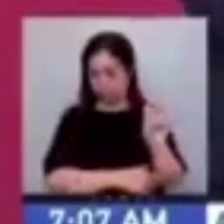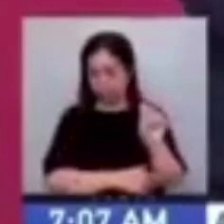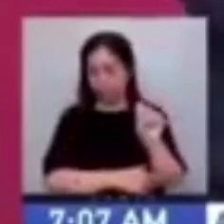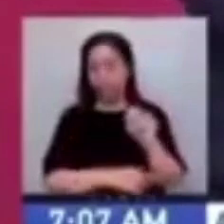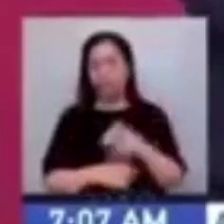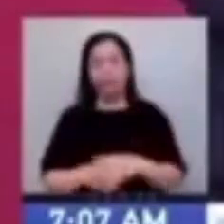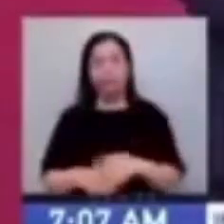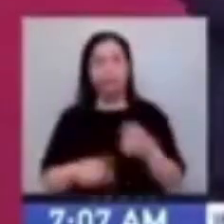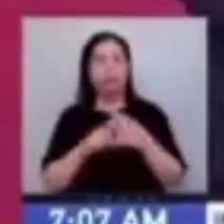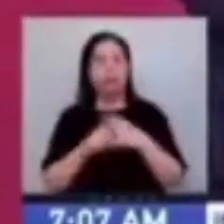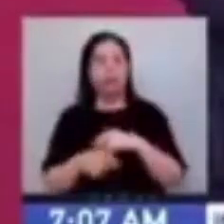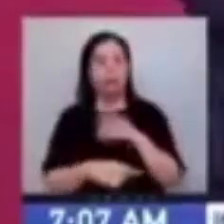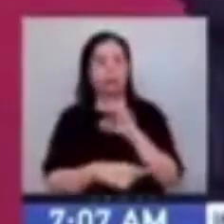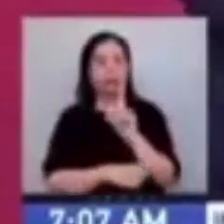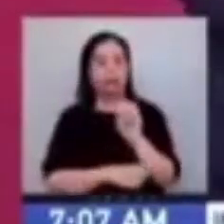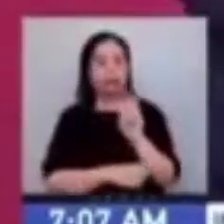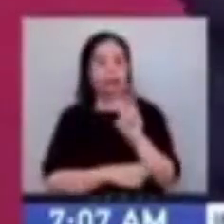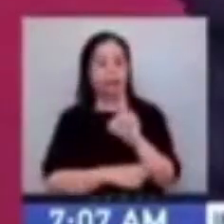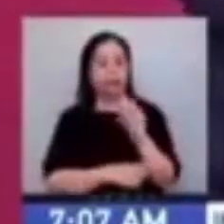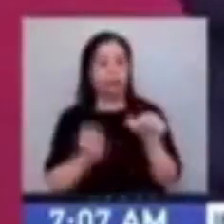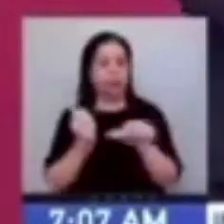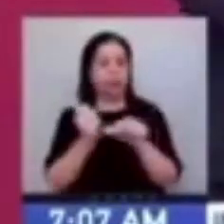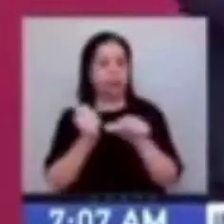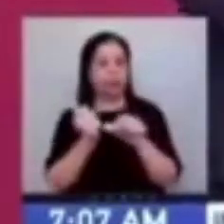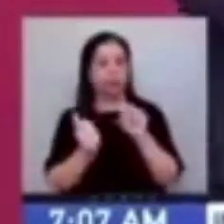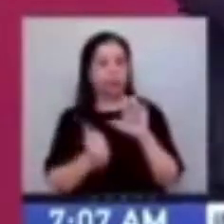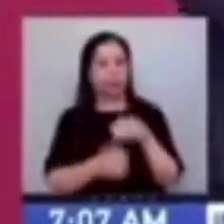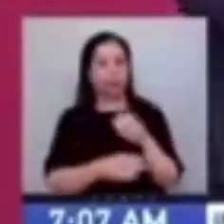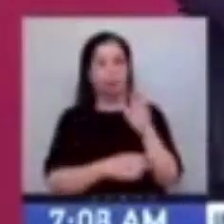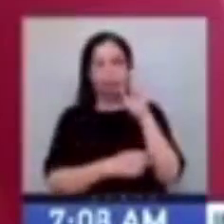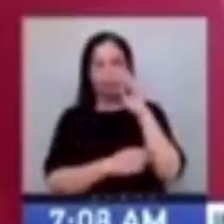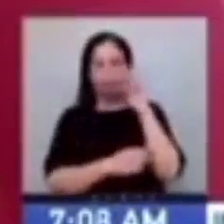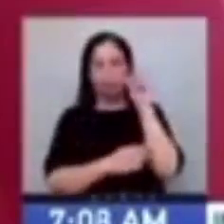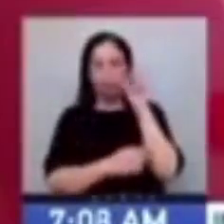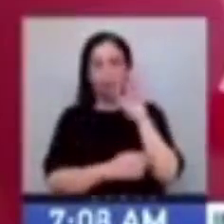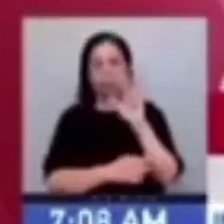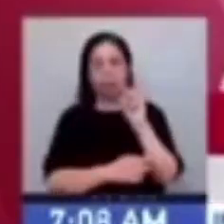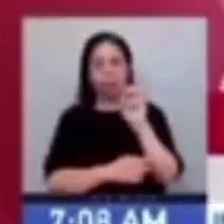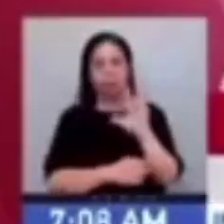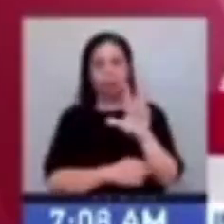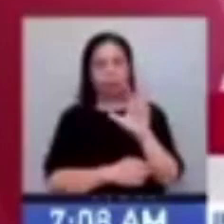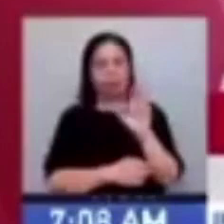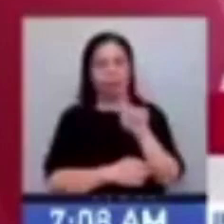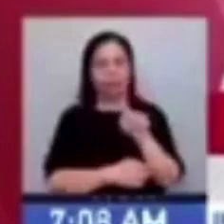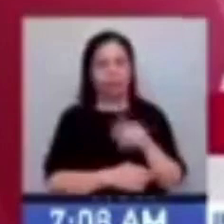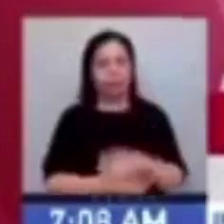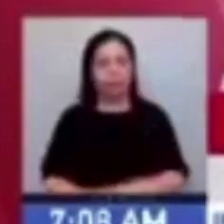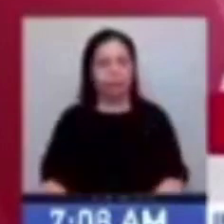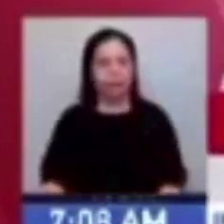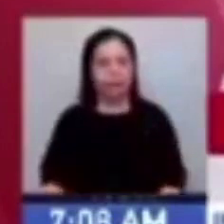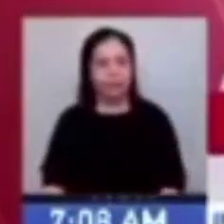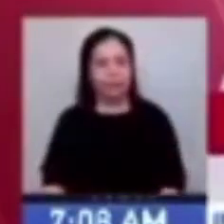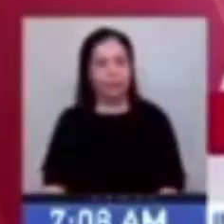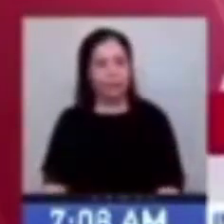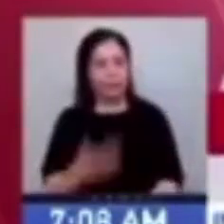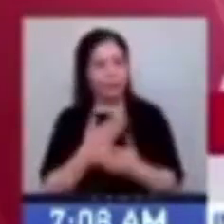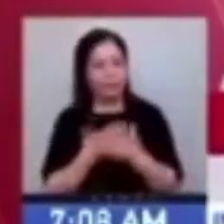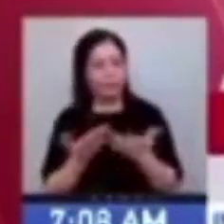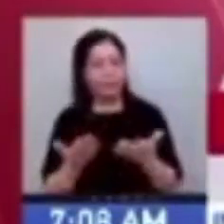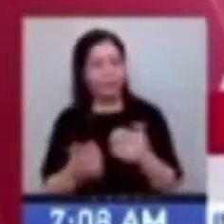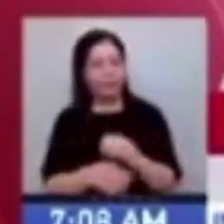kay DSWD Assistant Secretary Romel Lopez. Asec, good to see you, sir. Magandang umaga sa